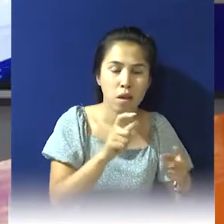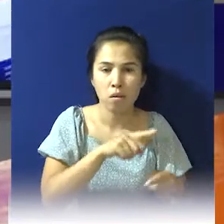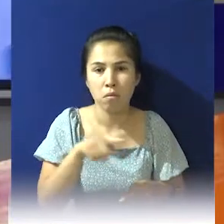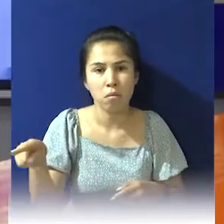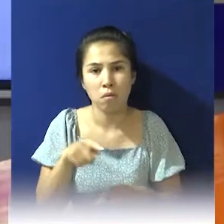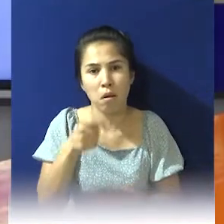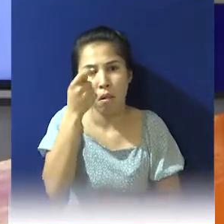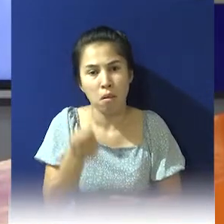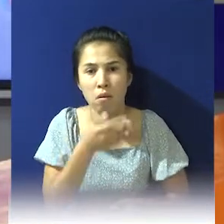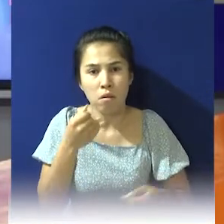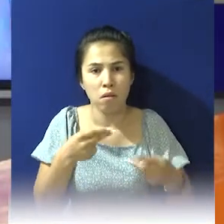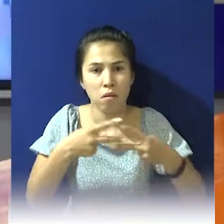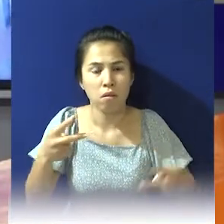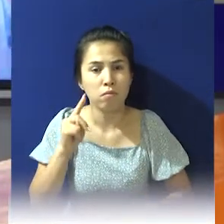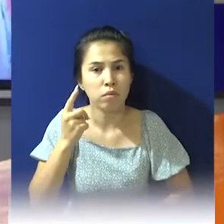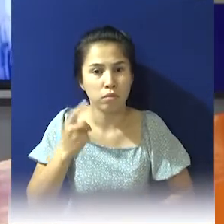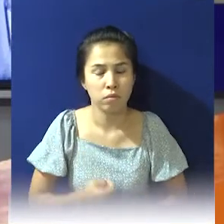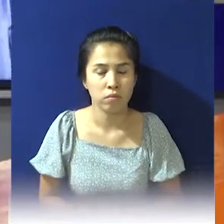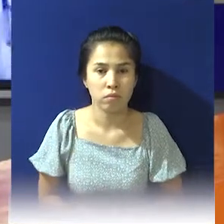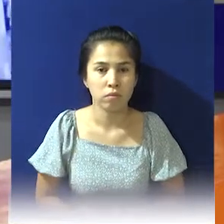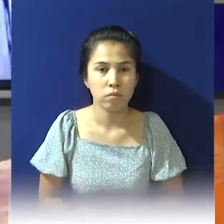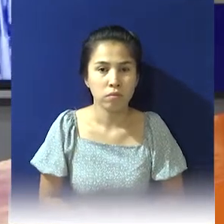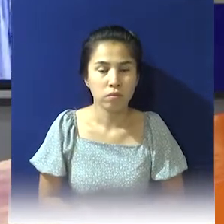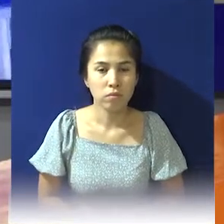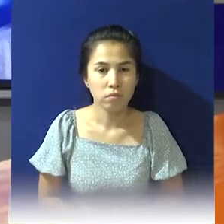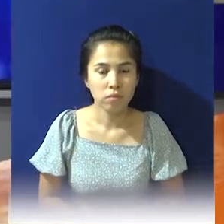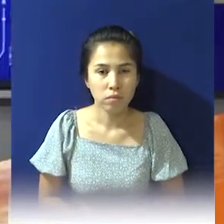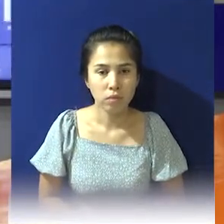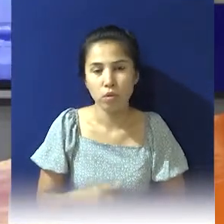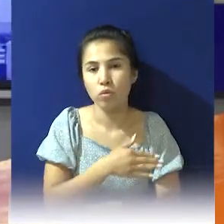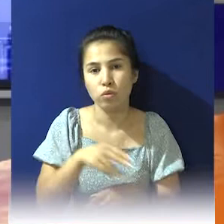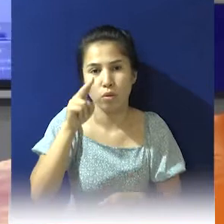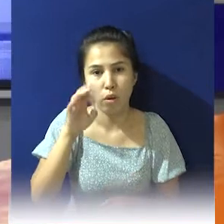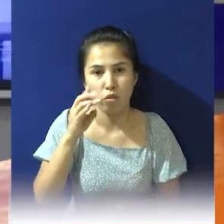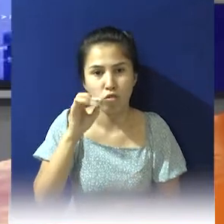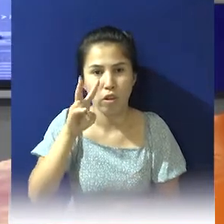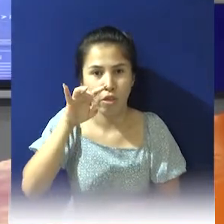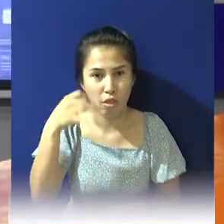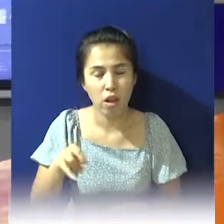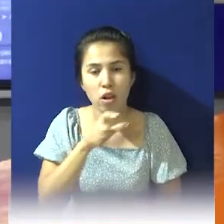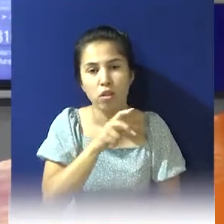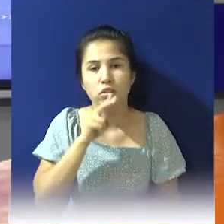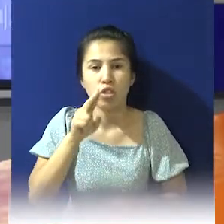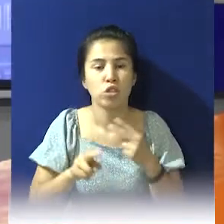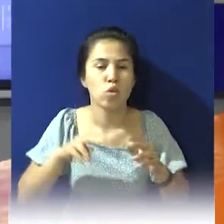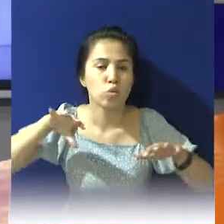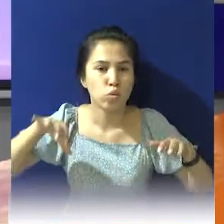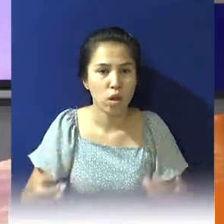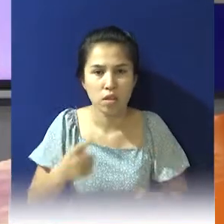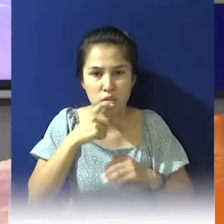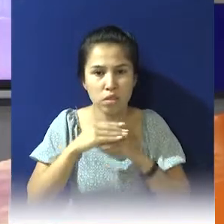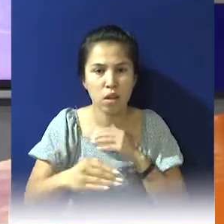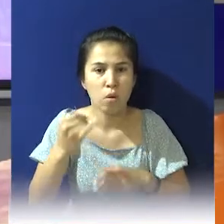пор перекопанные дороги оставили в неприглядном виде, сетуют жители. «Приезжайте к нам, сами все глазами увидите», –